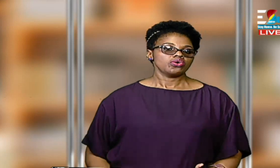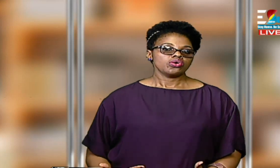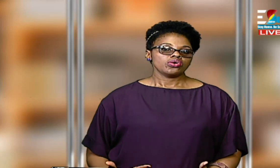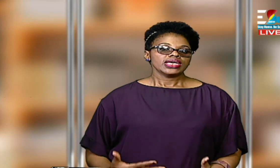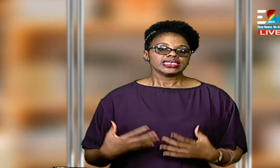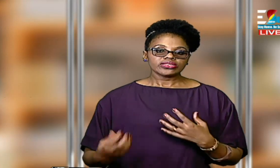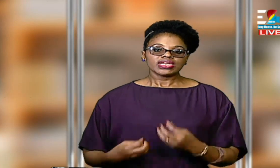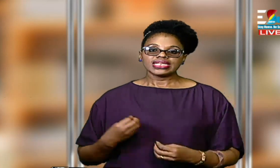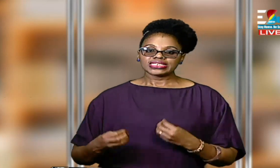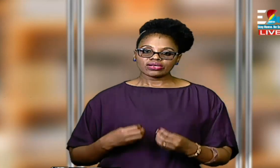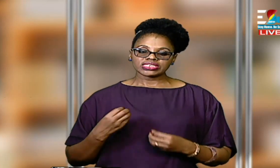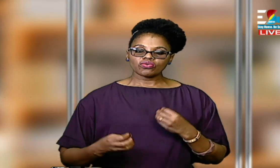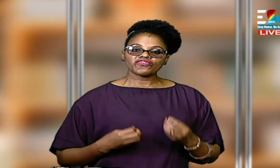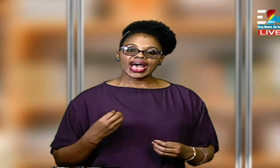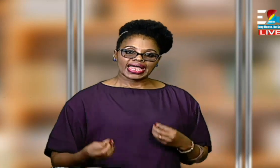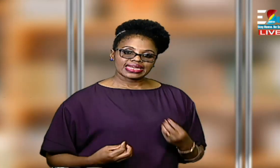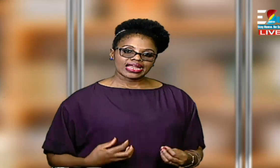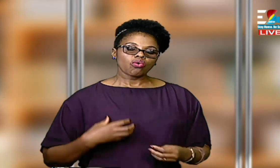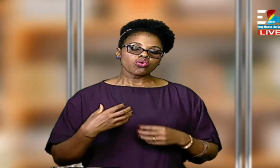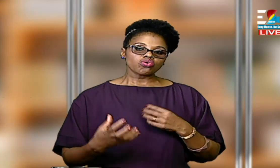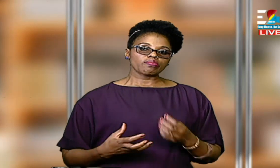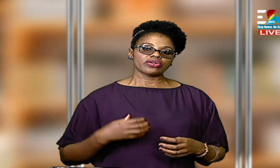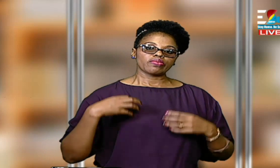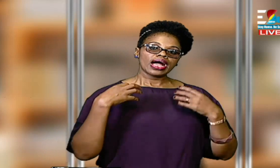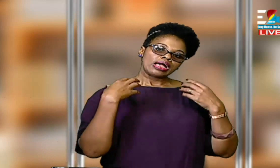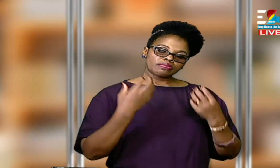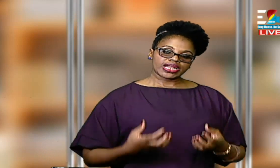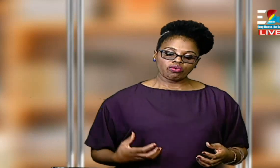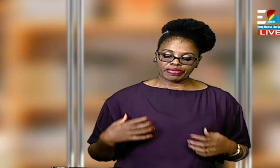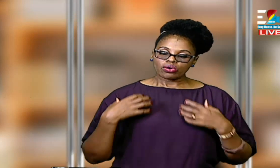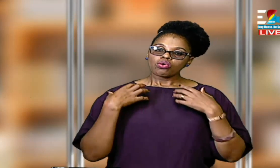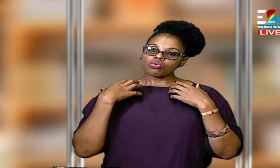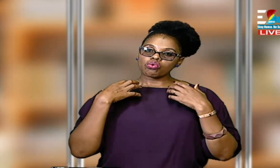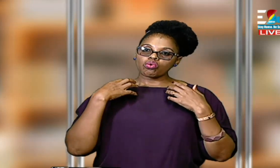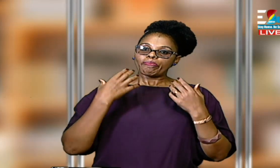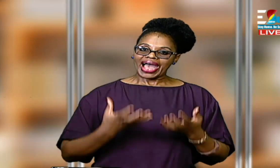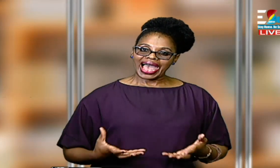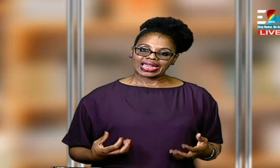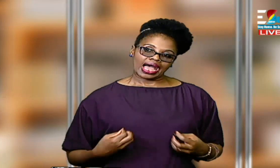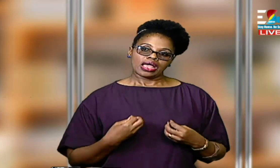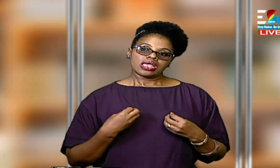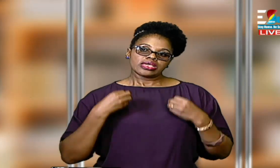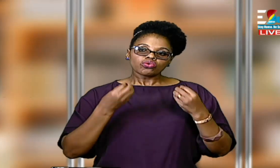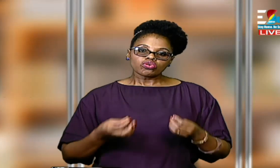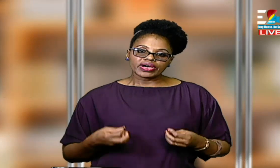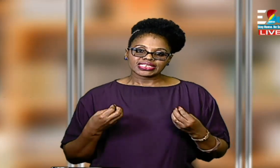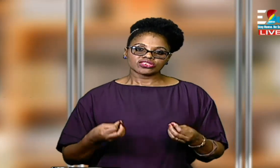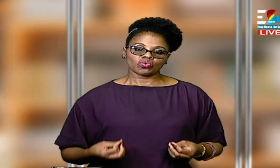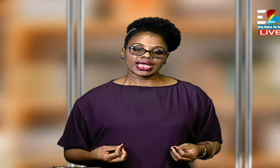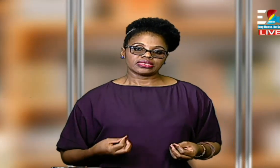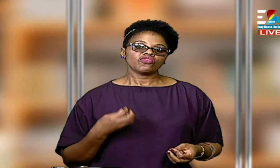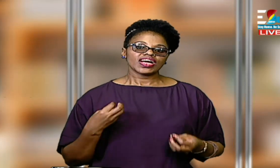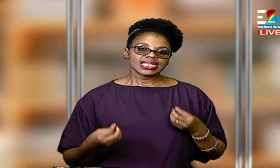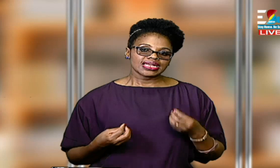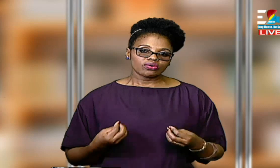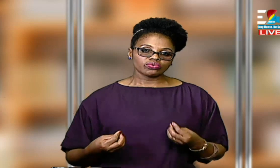tenhloko. Ngito letiletha kuthi kuvane nawukhuluma noma mhlawumbe ubhala inkulumo